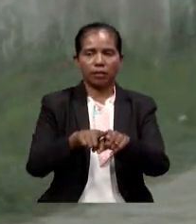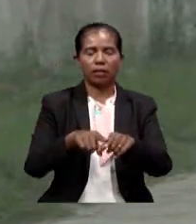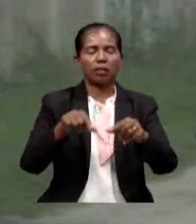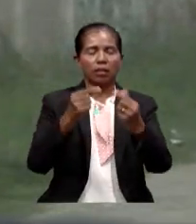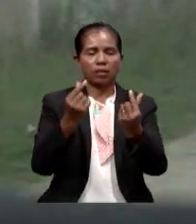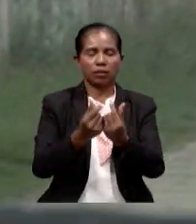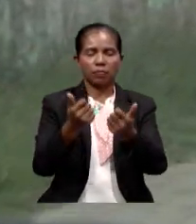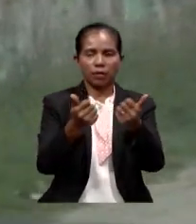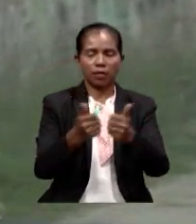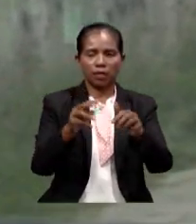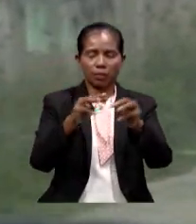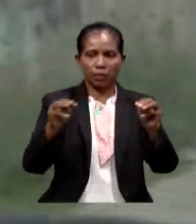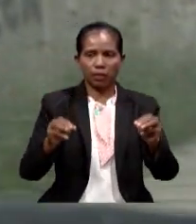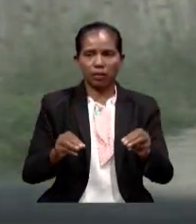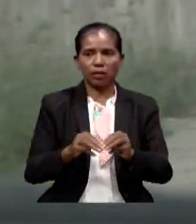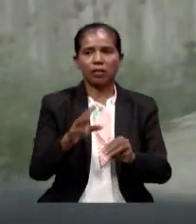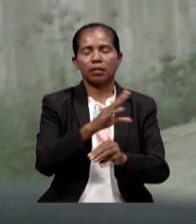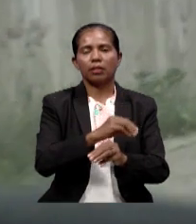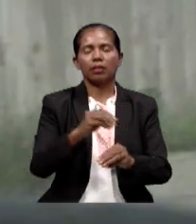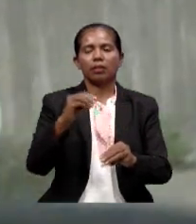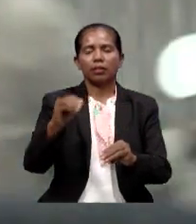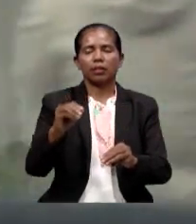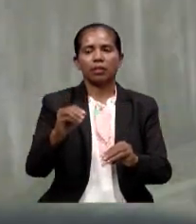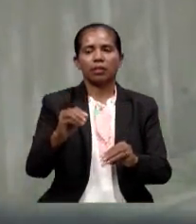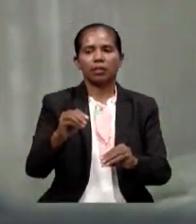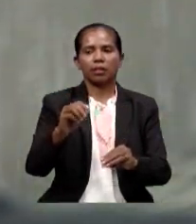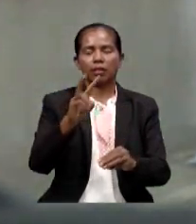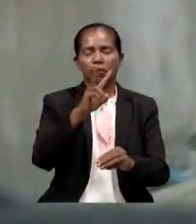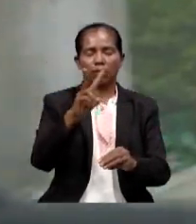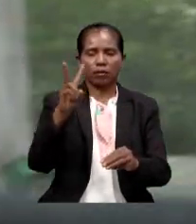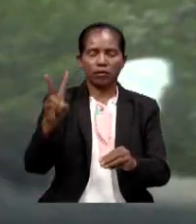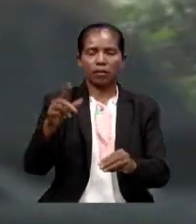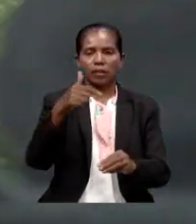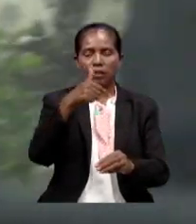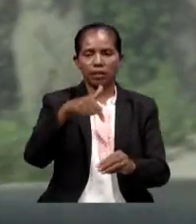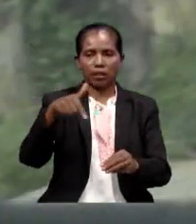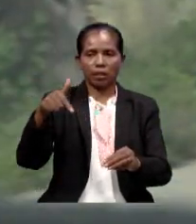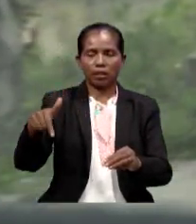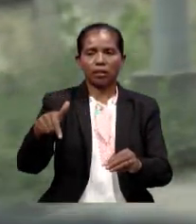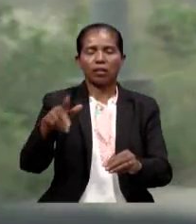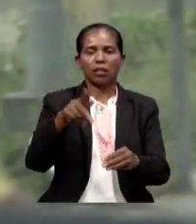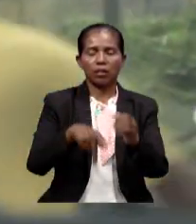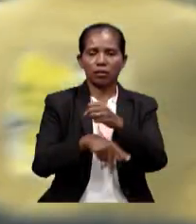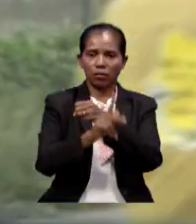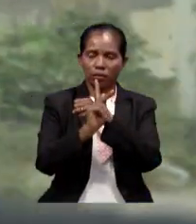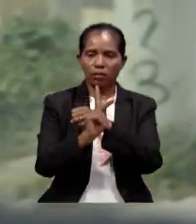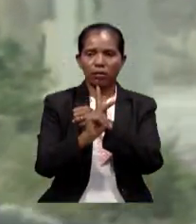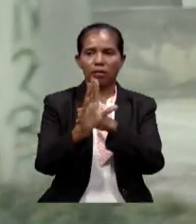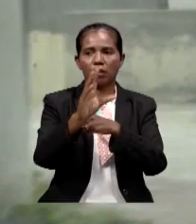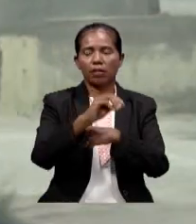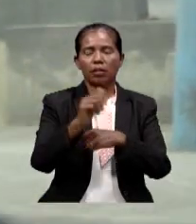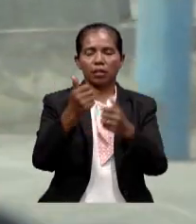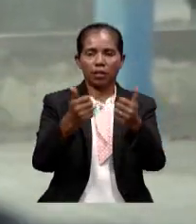arte marciais persaudaraan setia hati terate, ikatan kera sakti, mane kuanti morai klaran, no